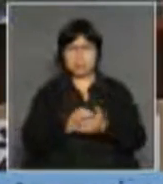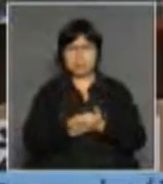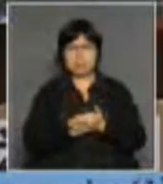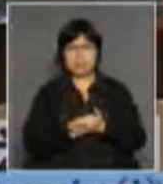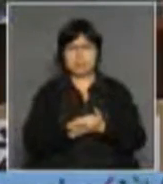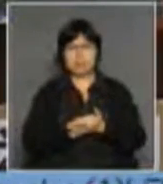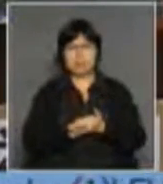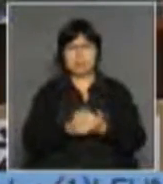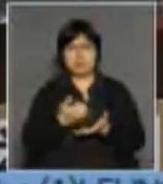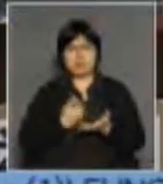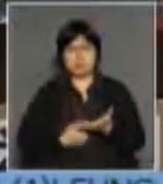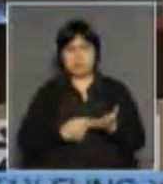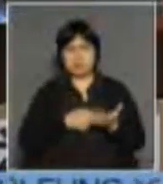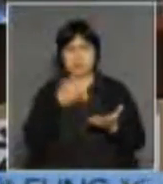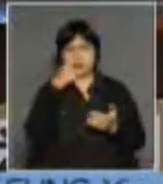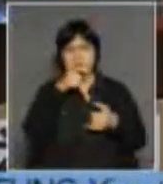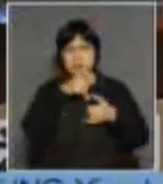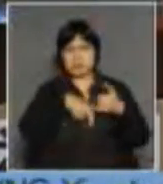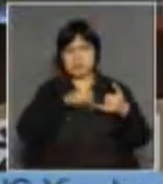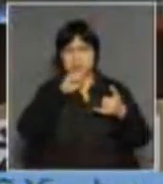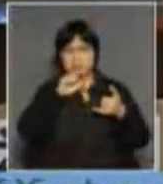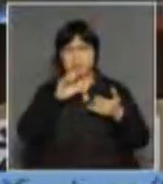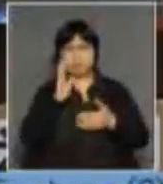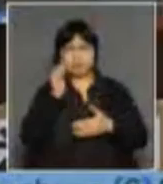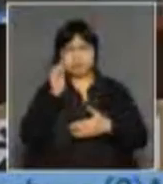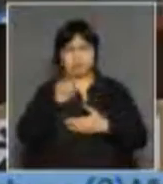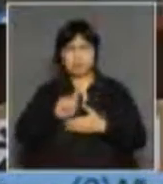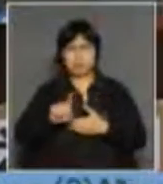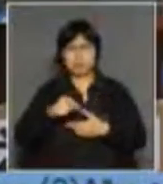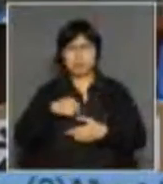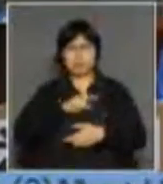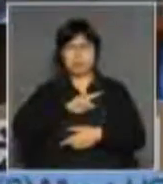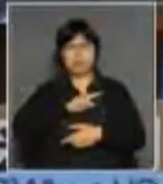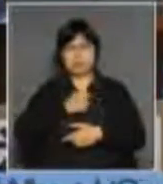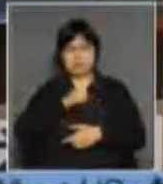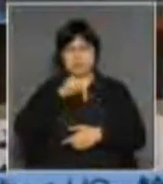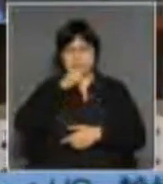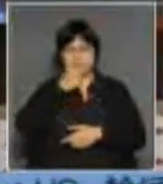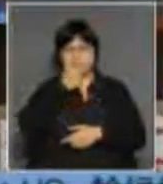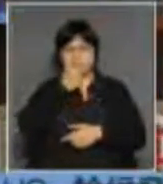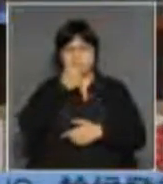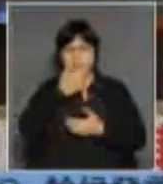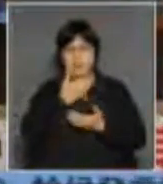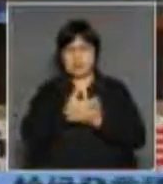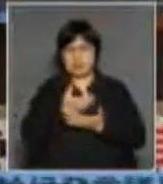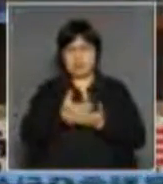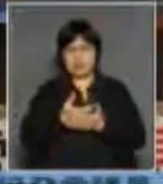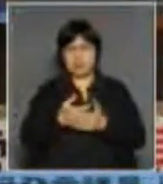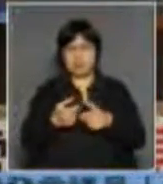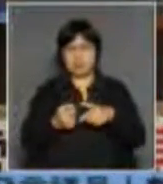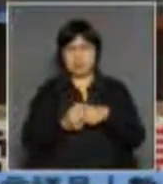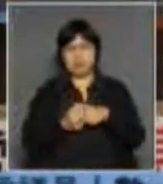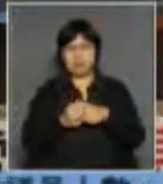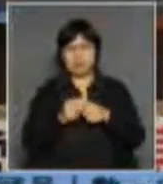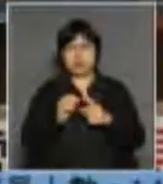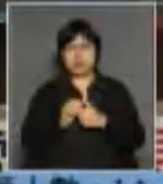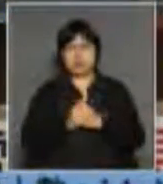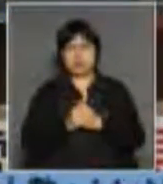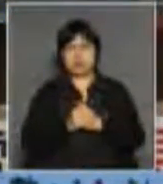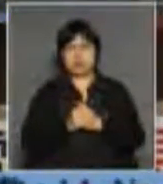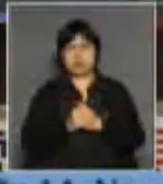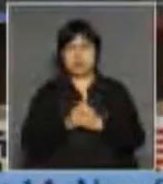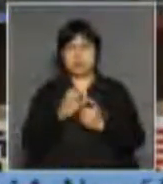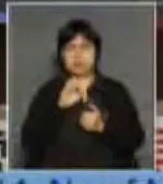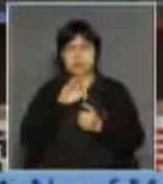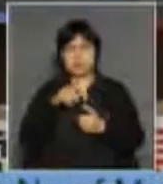乎哪個人在說什麼說話。我自己最喜歡的一個字仍然是公道，大家你